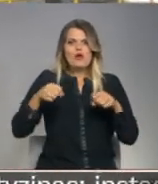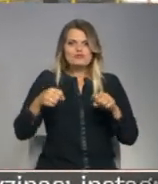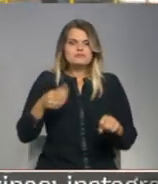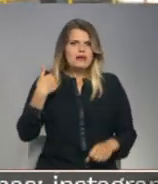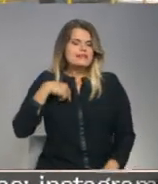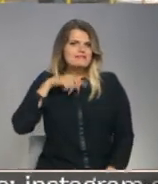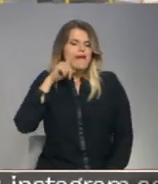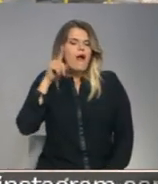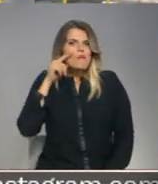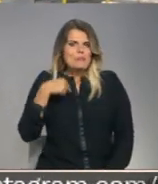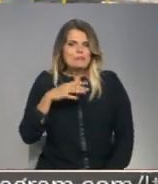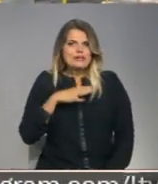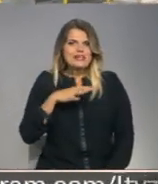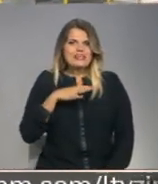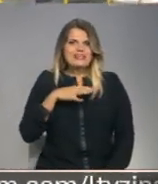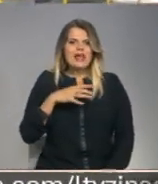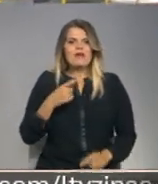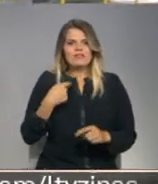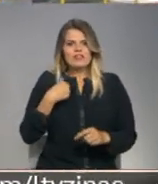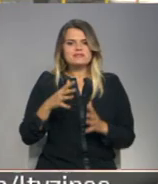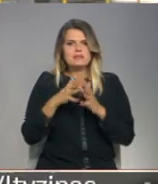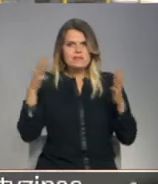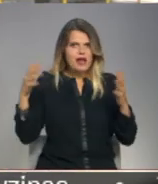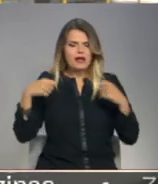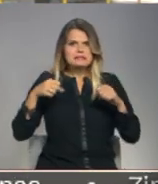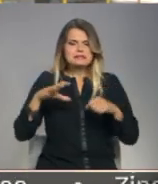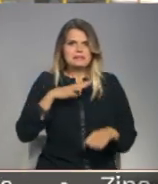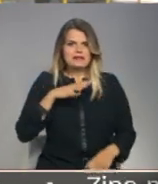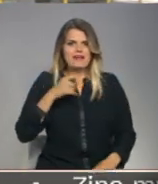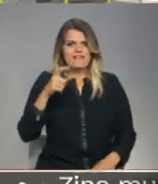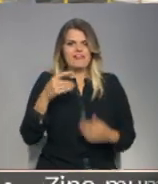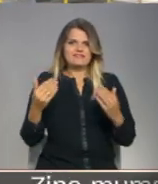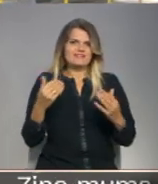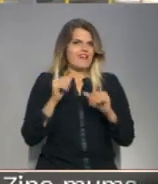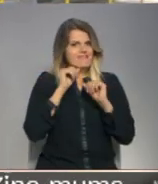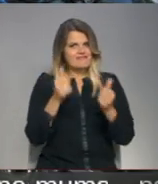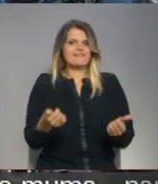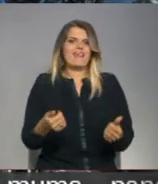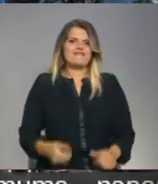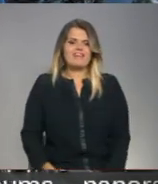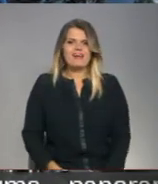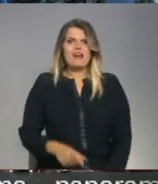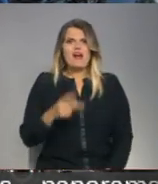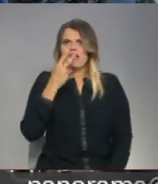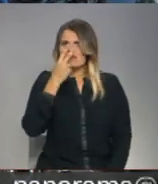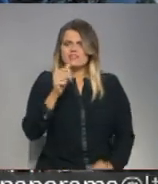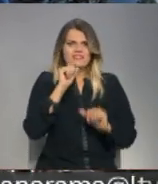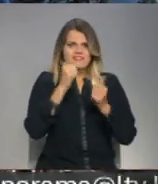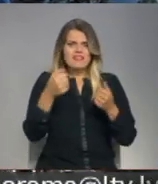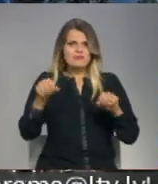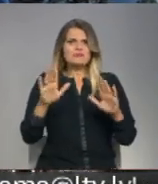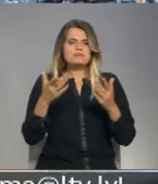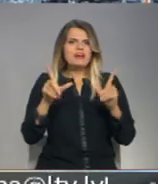man jaunība ir. Un tad es pa daudz sabraucos, un tad vairs tagad nevaru braukt. Pat neredzot braucamos,